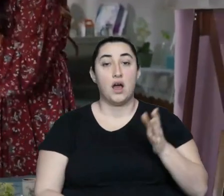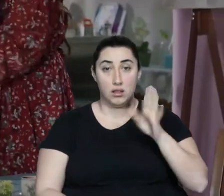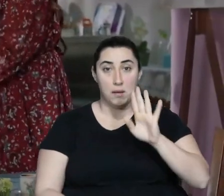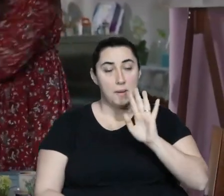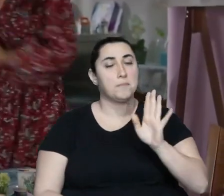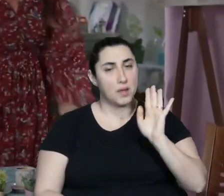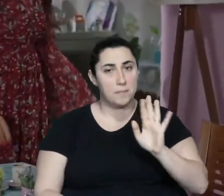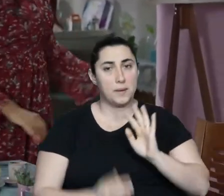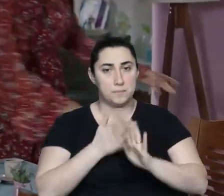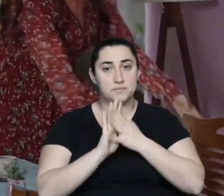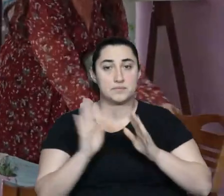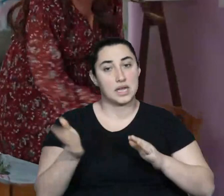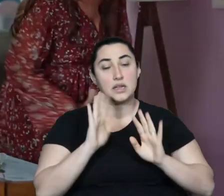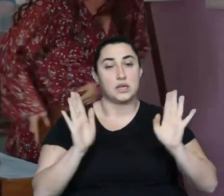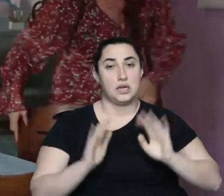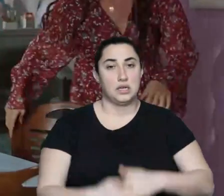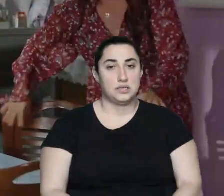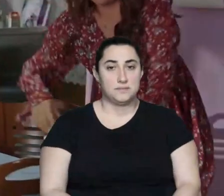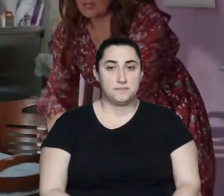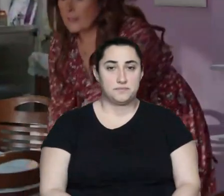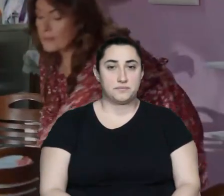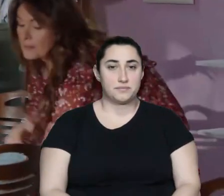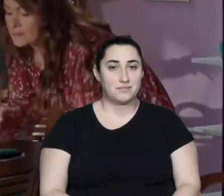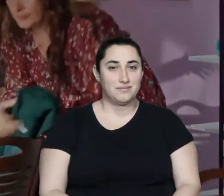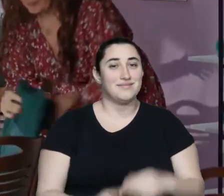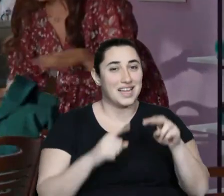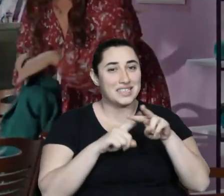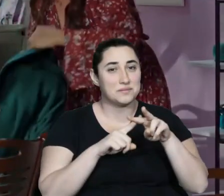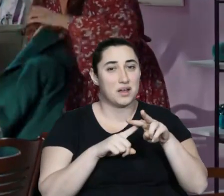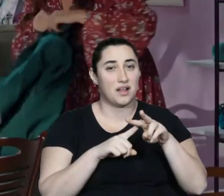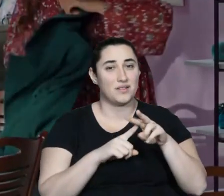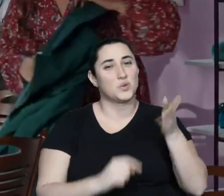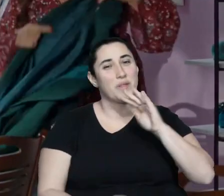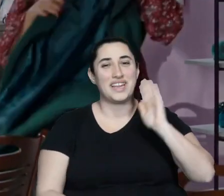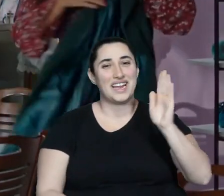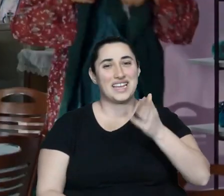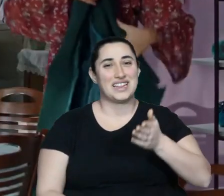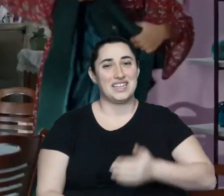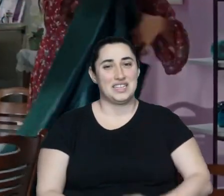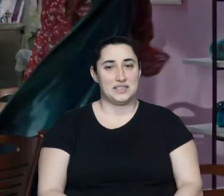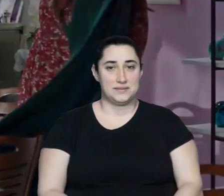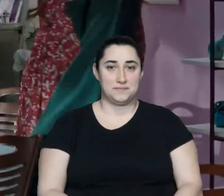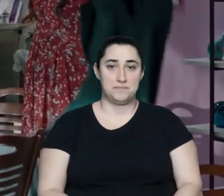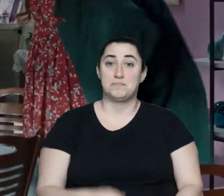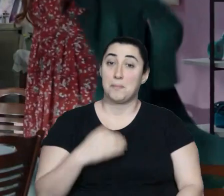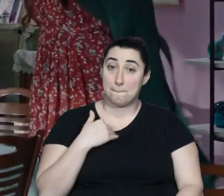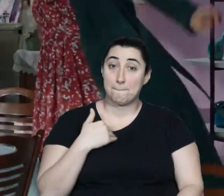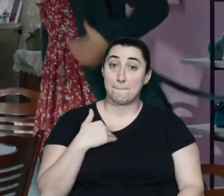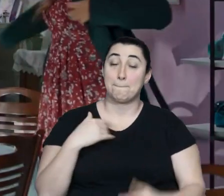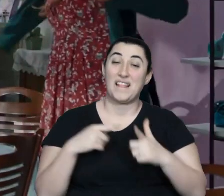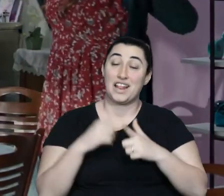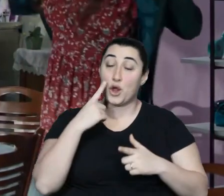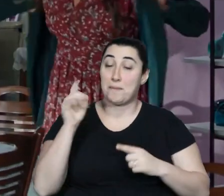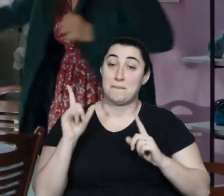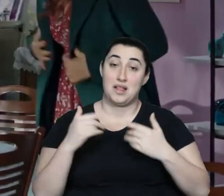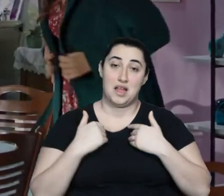aldım. Ver, aldım tamam. Hayır hayır. Kevzan. Sonra gitseydin. Benim Fatih'i